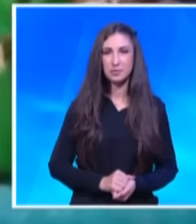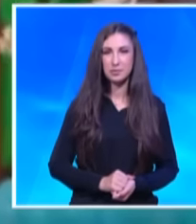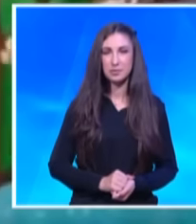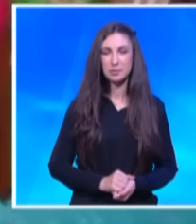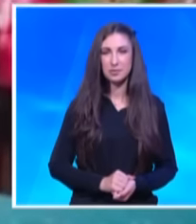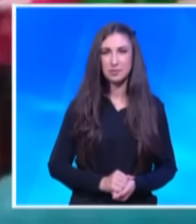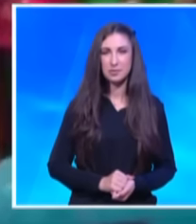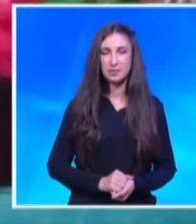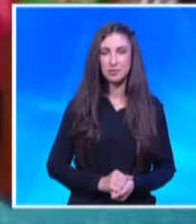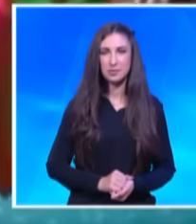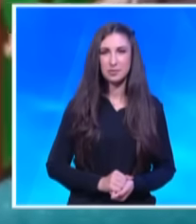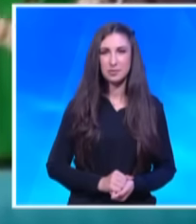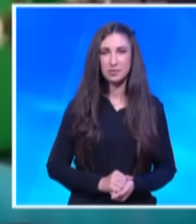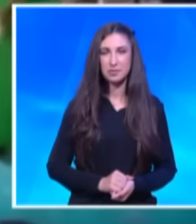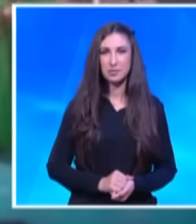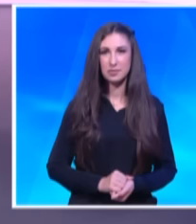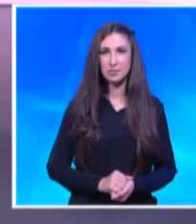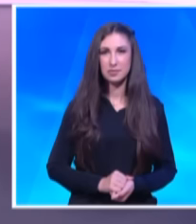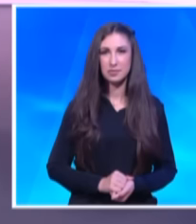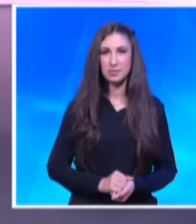За BTV новините, Десислава Ризова.